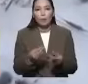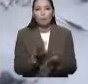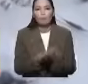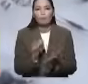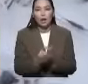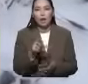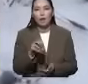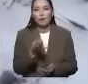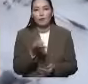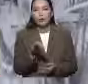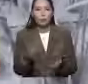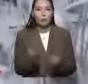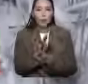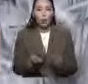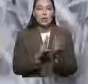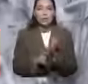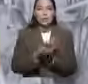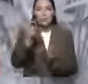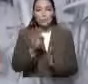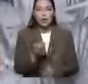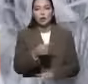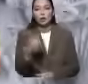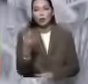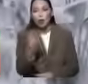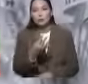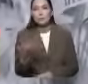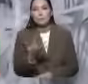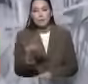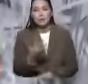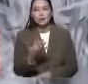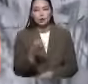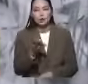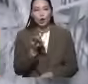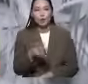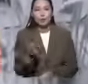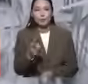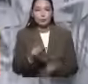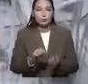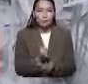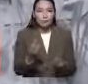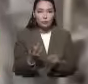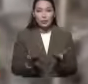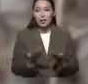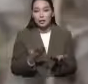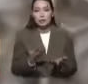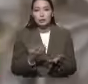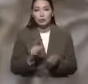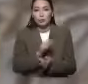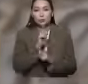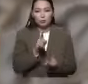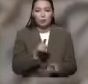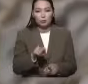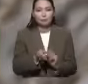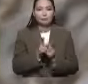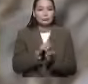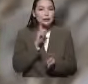жатыр. Өнімнің 80% 4-ші, 5-ші сұрыпты бидай. Оны кептіру керек, әйтпесе көгеріп, бүлініп қалпы басым.